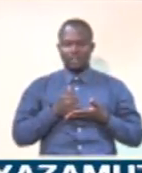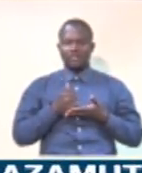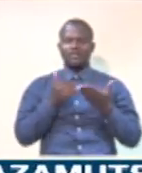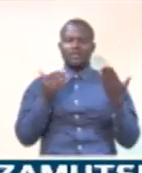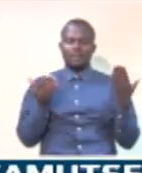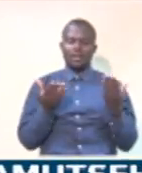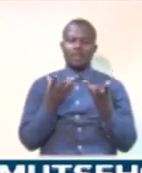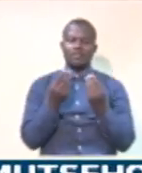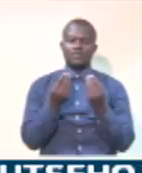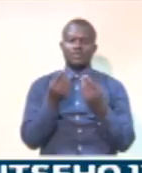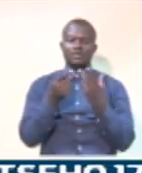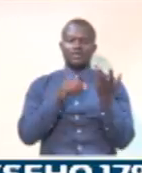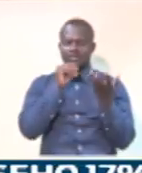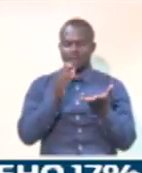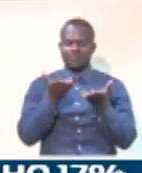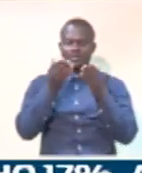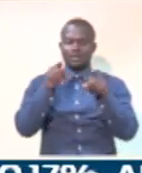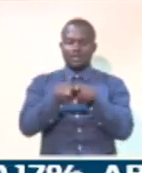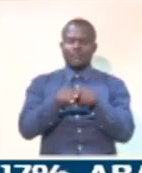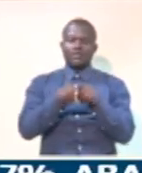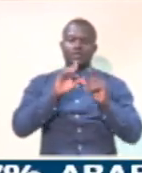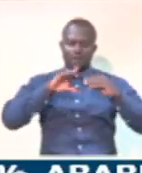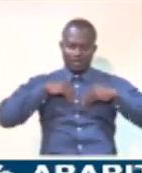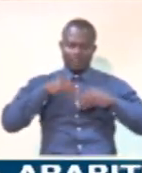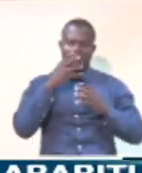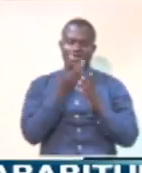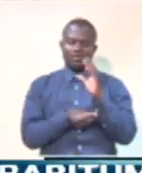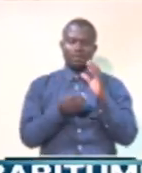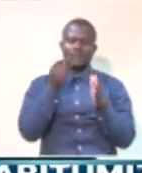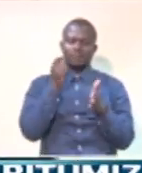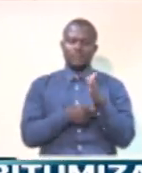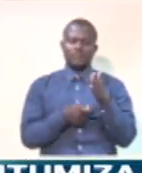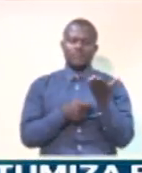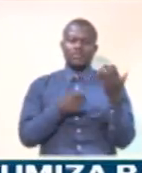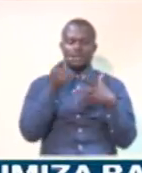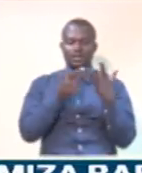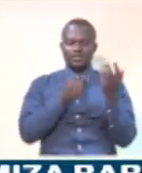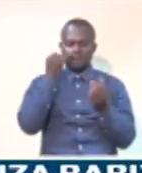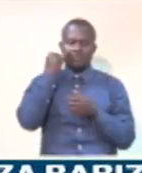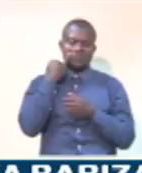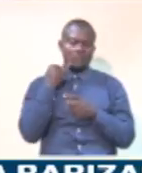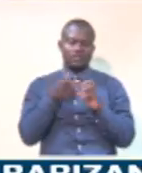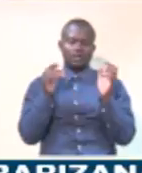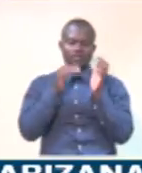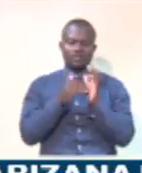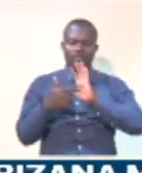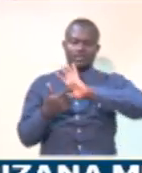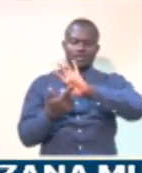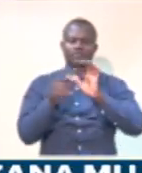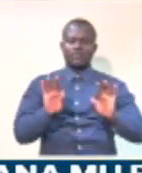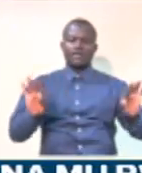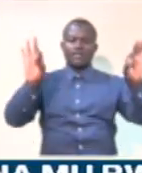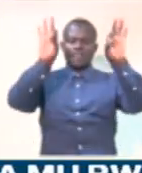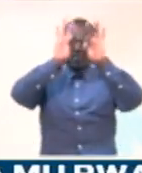bakaba batworohereje ntibizamuke nk'uko bakemera guhomba imisoro. Guhomba imisoro ni ikintu gikomeye, ariko bitwereka